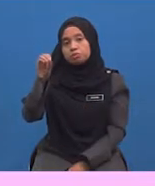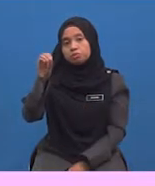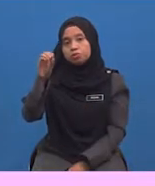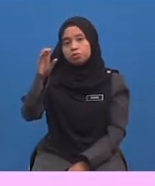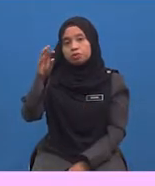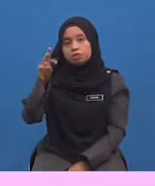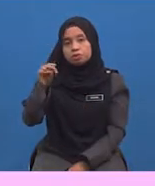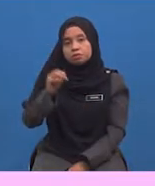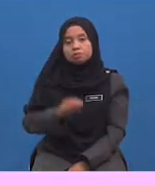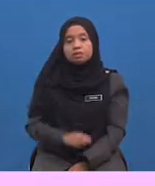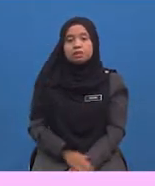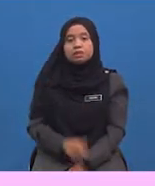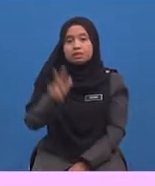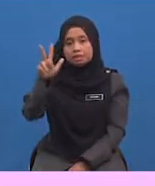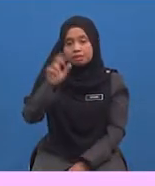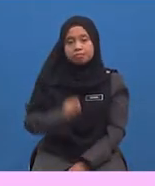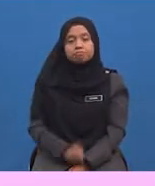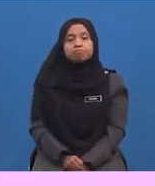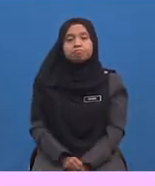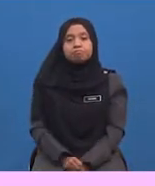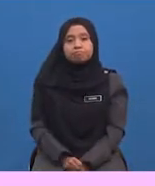261.9 sifar sentimeter padu.